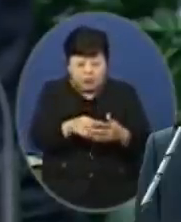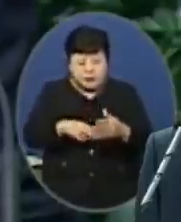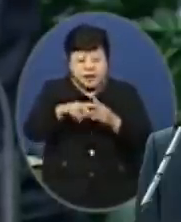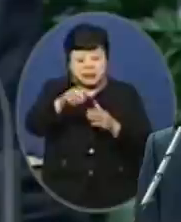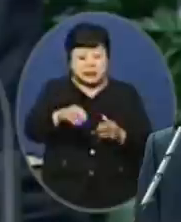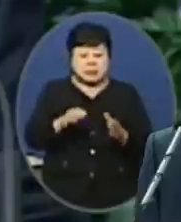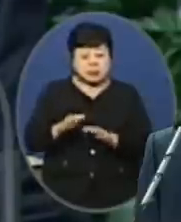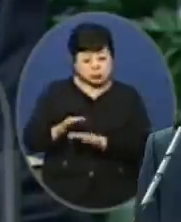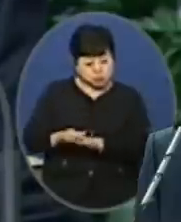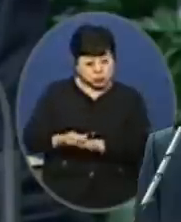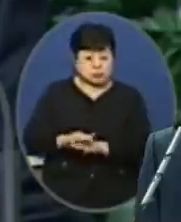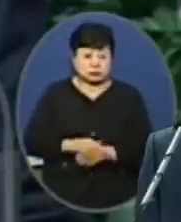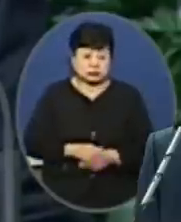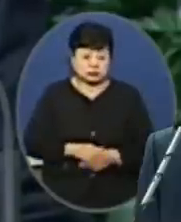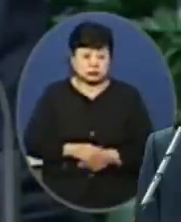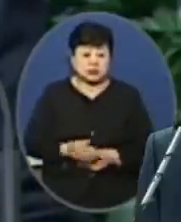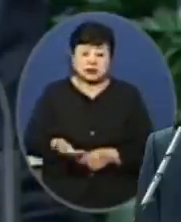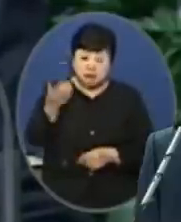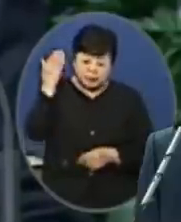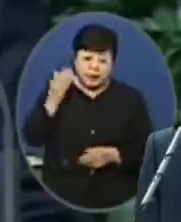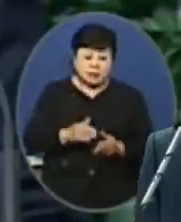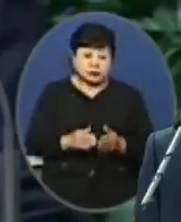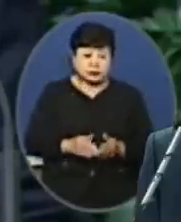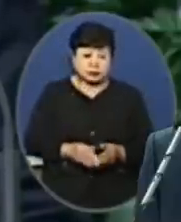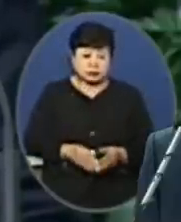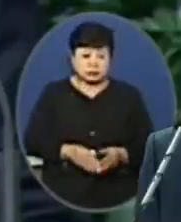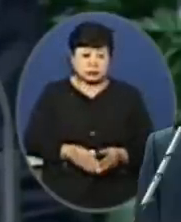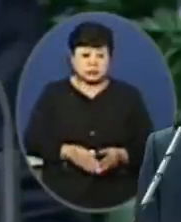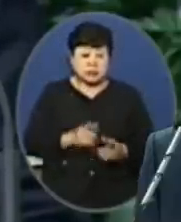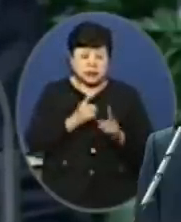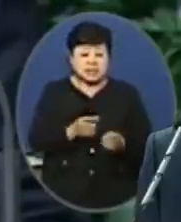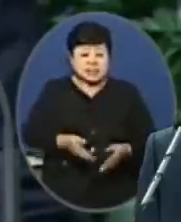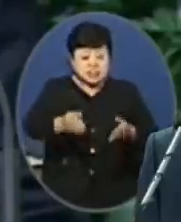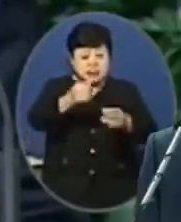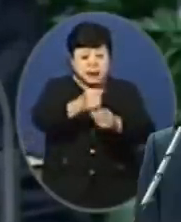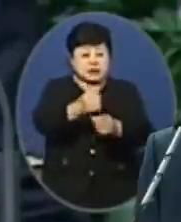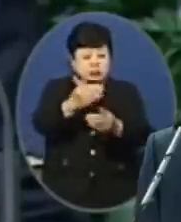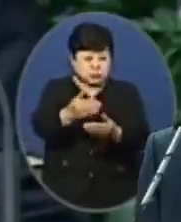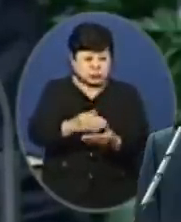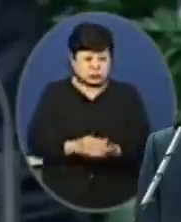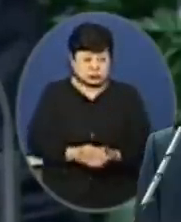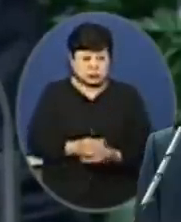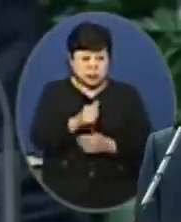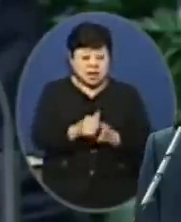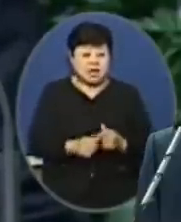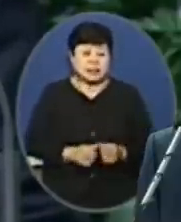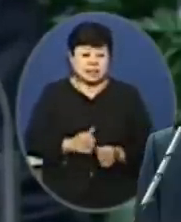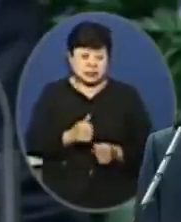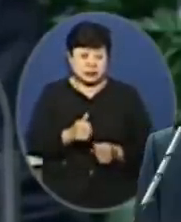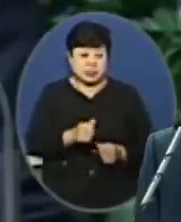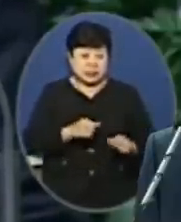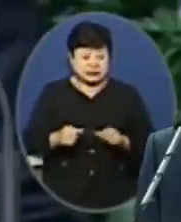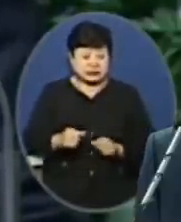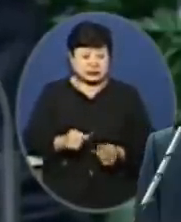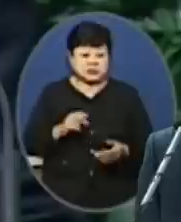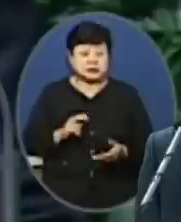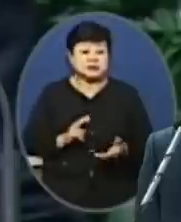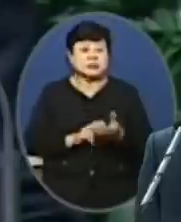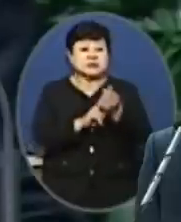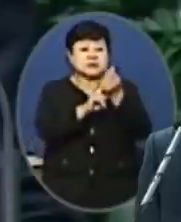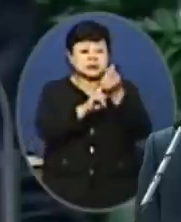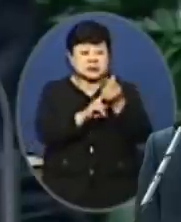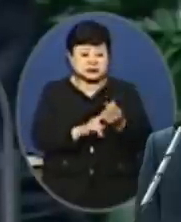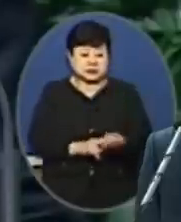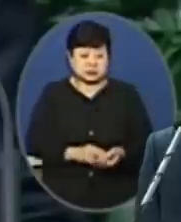것입니다. 과거에 예비해 놓았었어요. 성경에는 하나님이 행하신 위대한 기적을